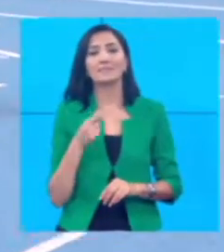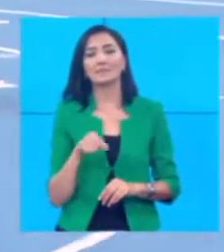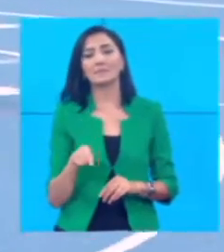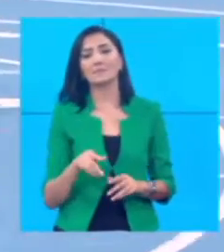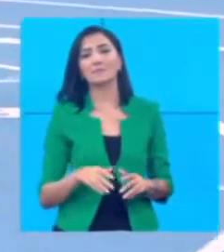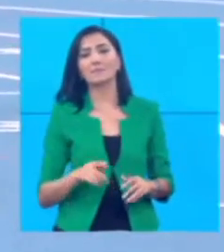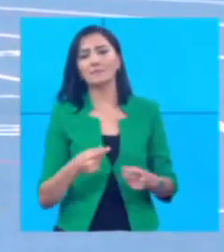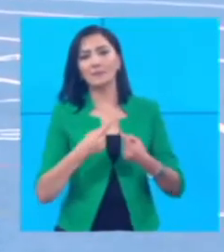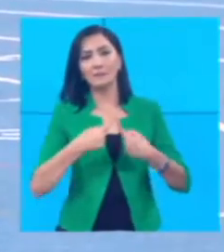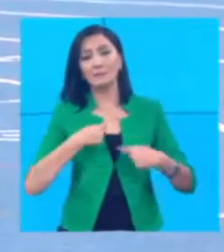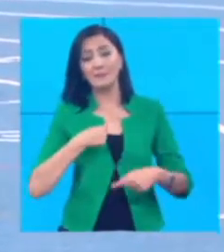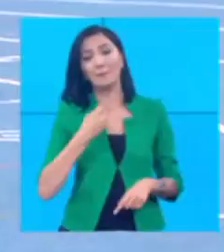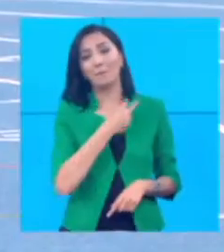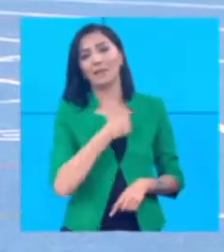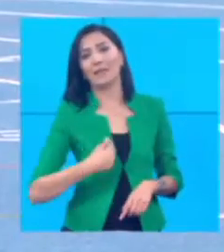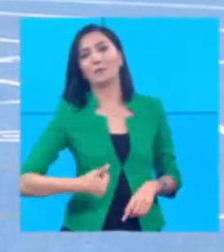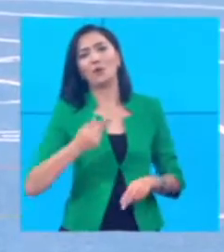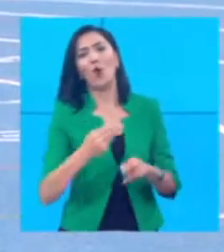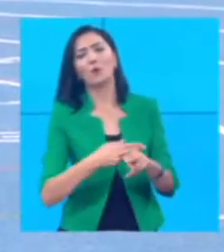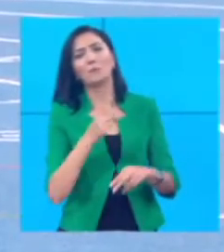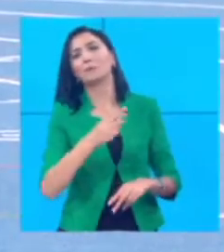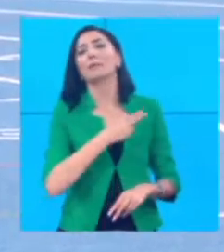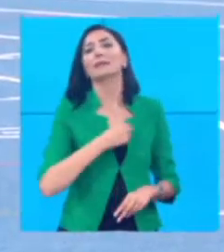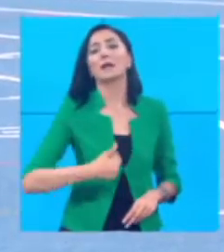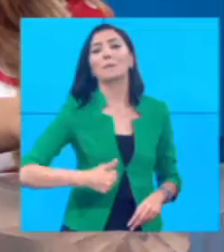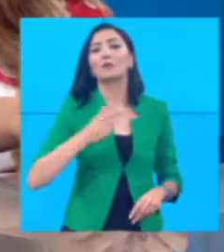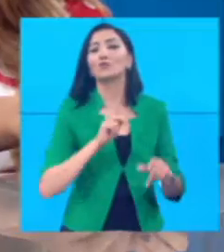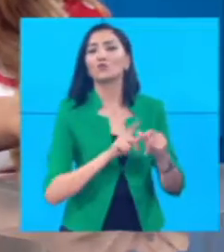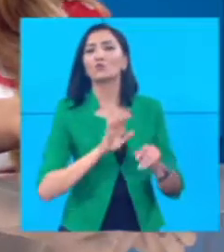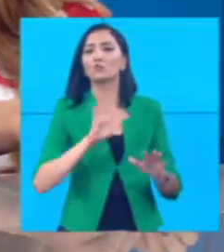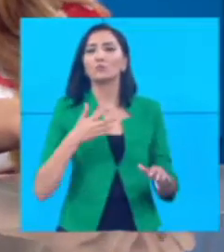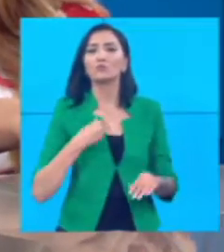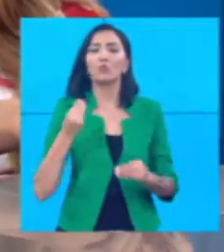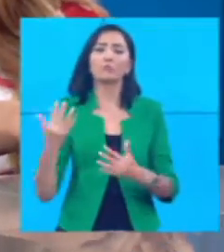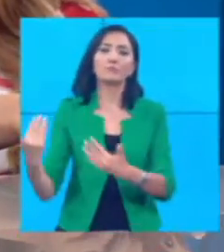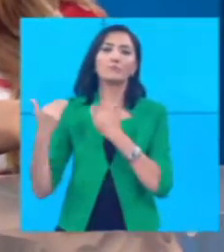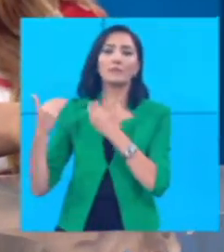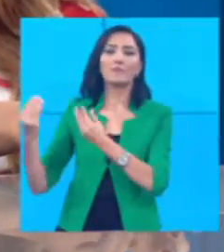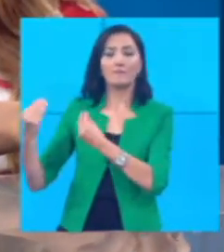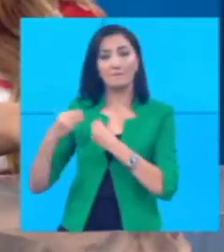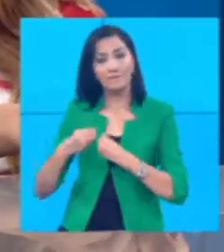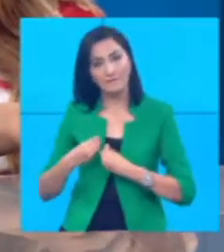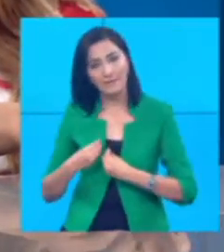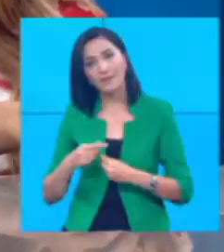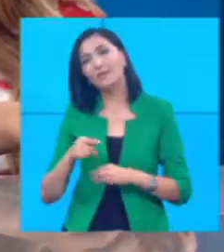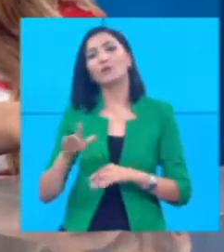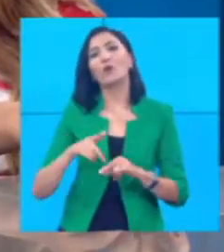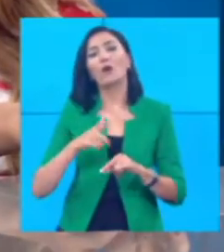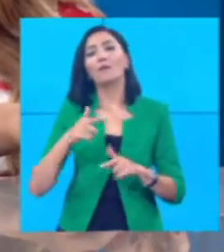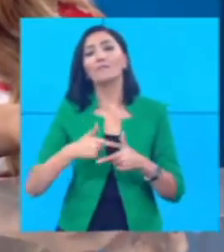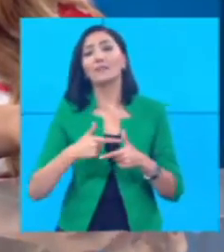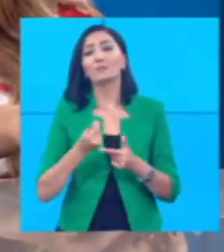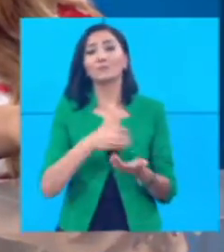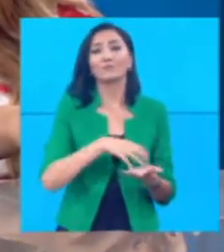hani bizim belediye başkanı örnek bir belediye başkanı. Çünkü hani bize gerçekten çok büyük destek veriyor. Yani